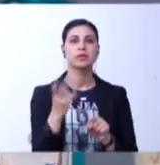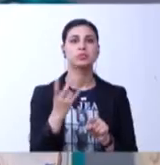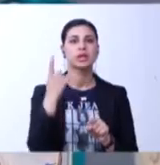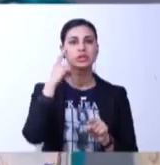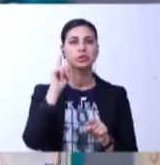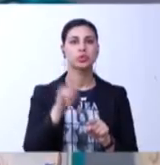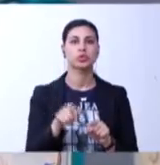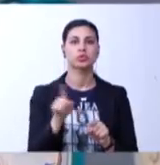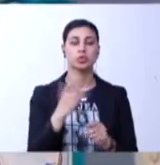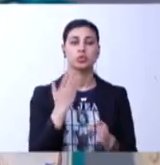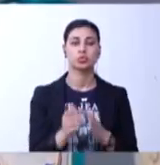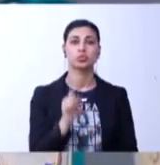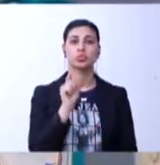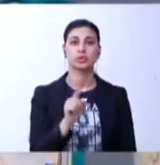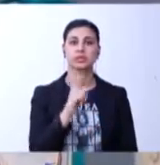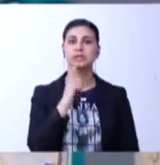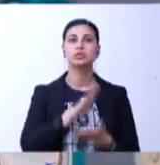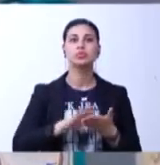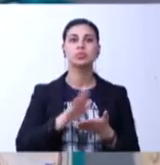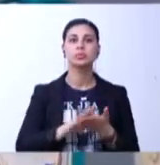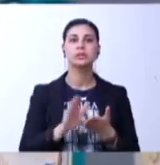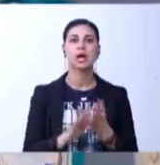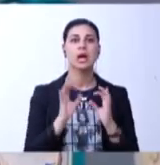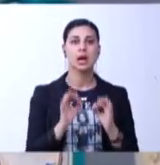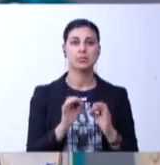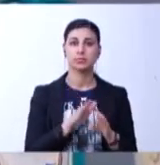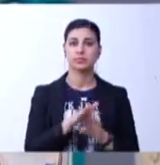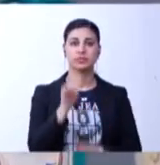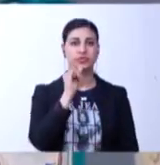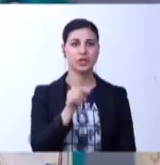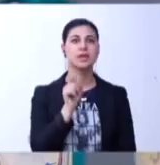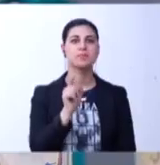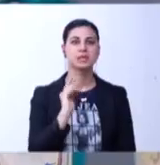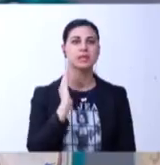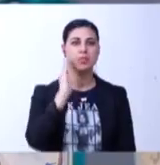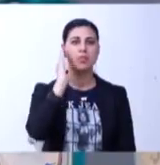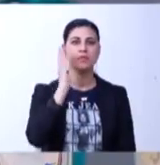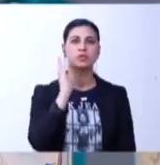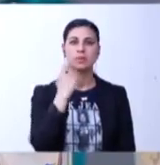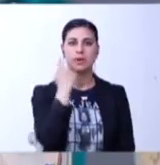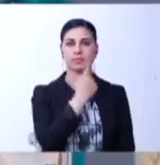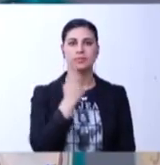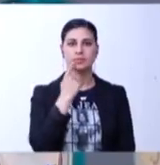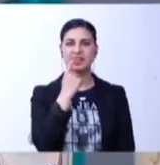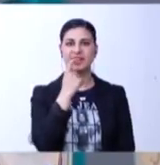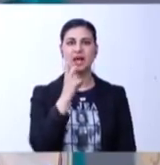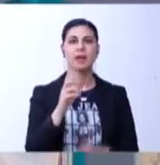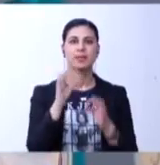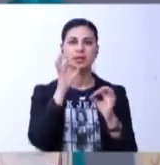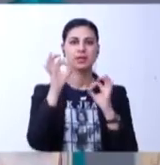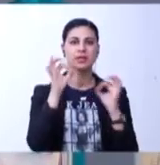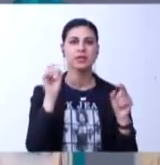კარგად უნდა გაიაზროს, რომ თუ ის ჰიგიენას ძალიან ზედმიწევნით კარგად არ დაიცავს, მას სამომავლოდ გაუჩნდება მინანქარზე